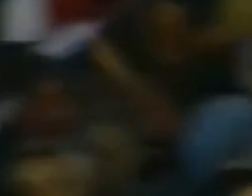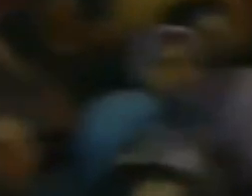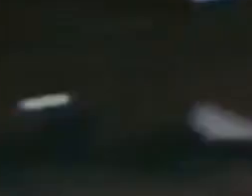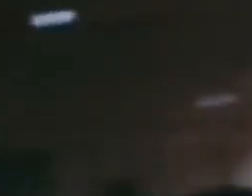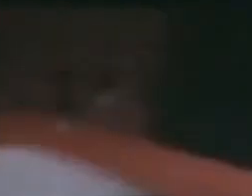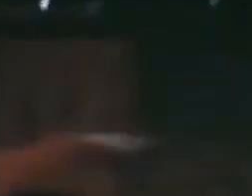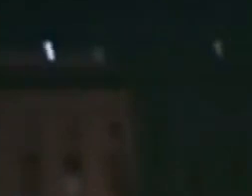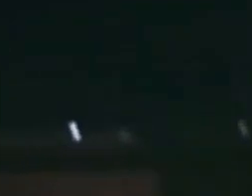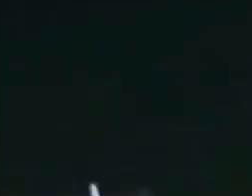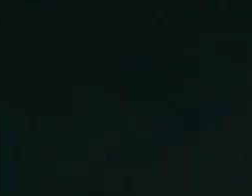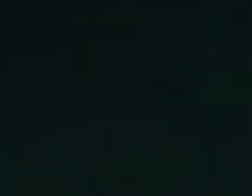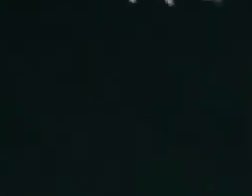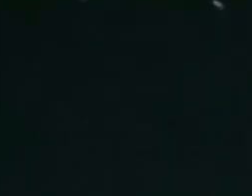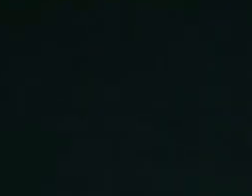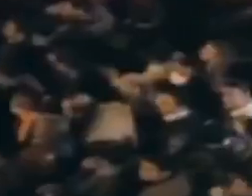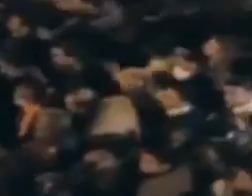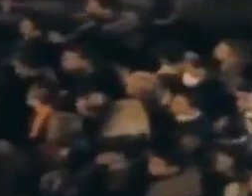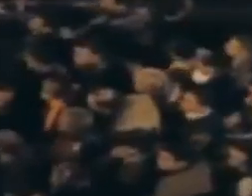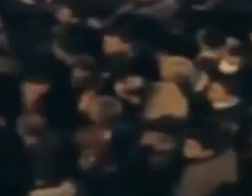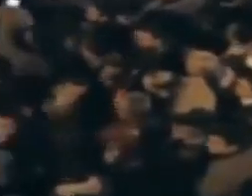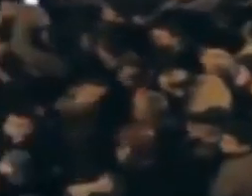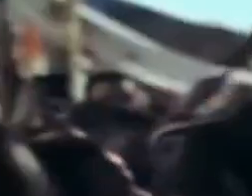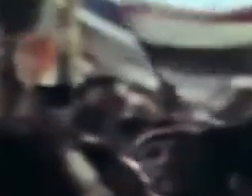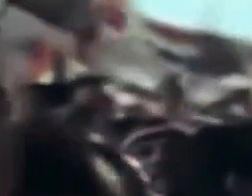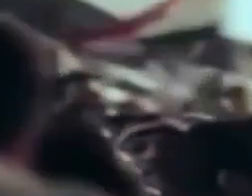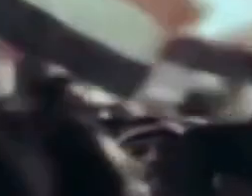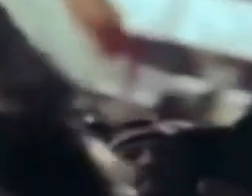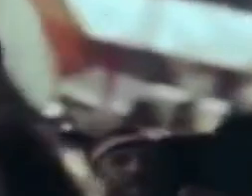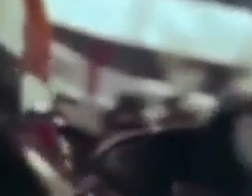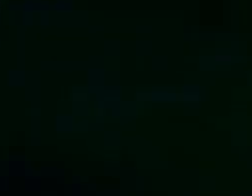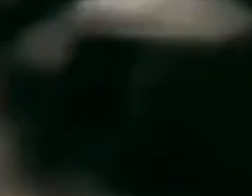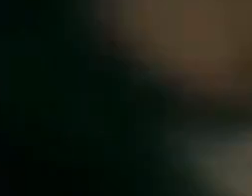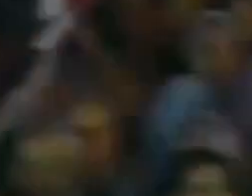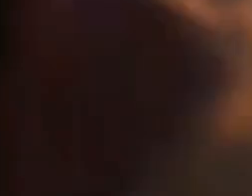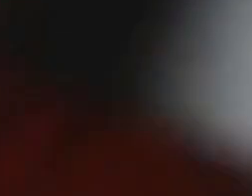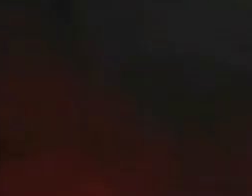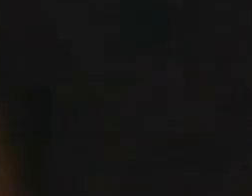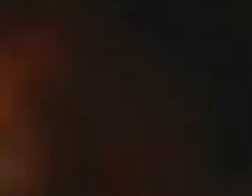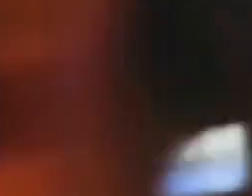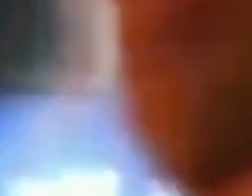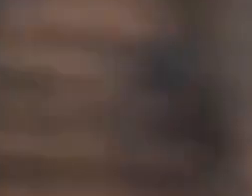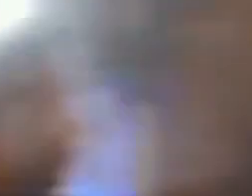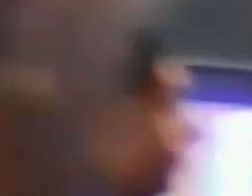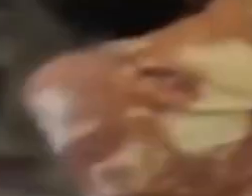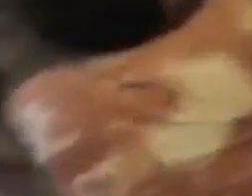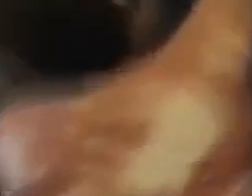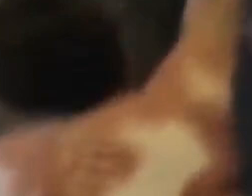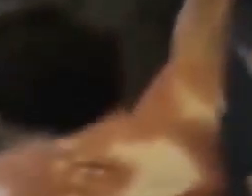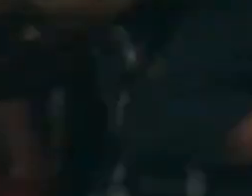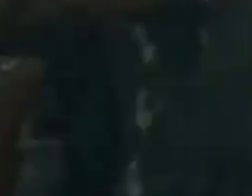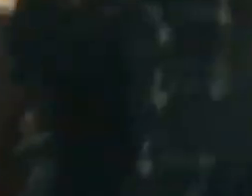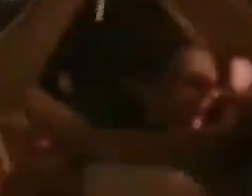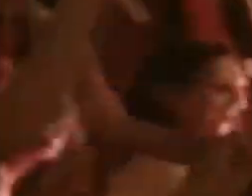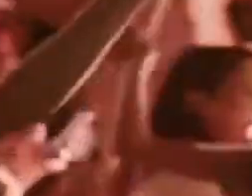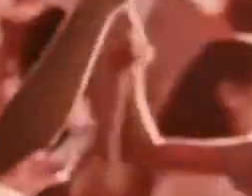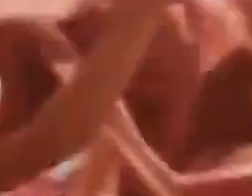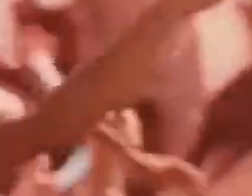يؤدي رئيس المحكمة الدستورية العليا اليمين أمام الجمعية العامة للمحكمة.